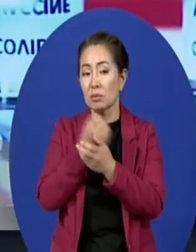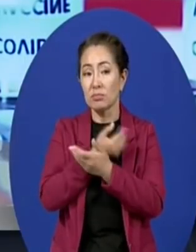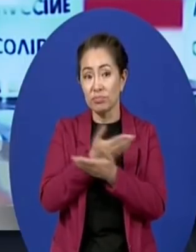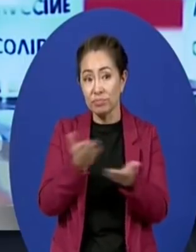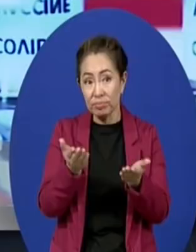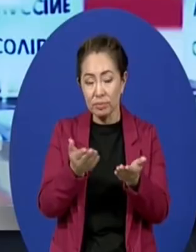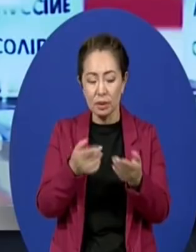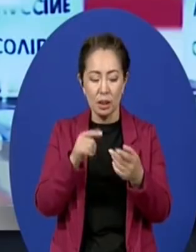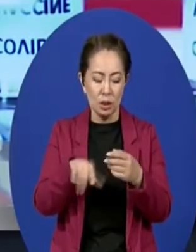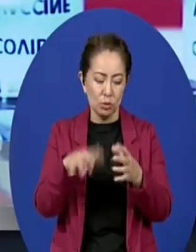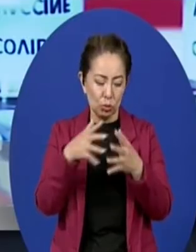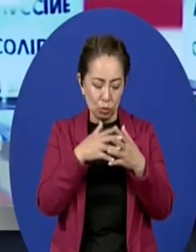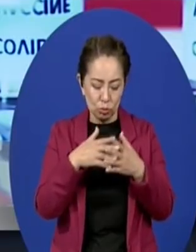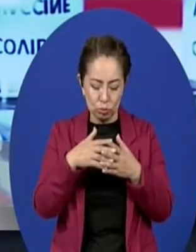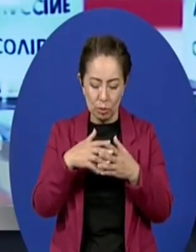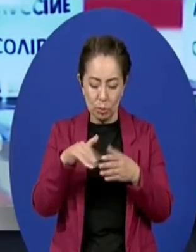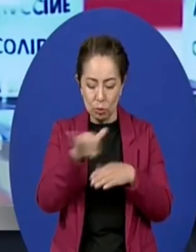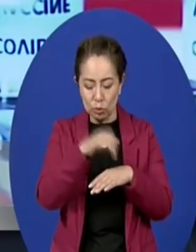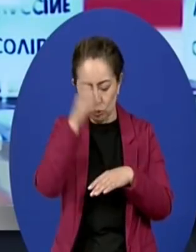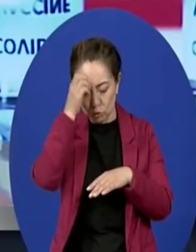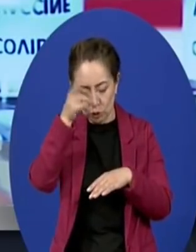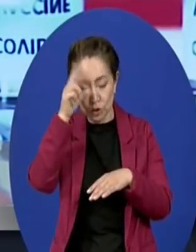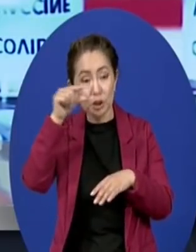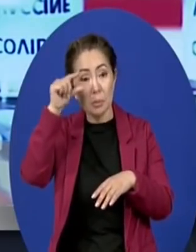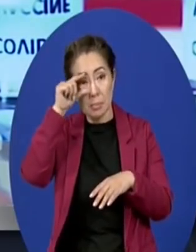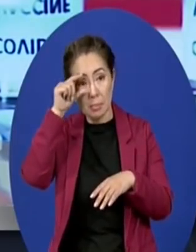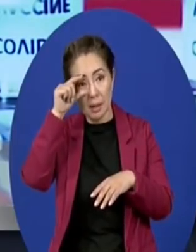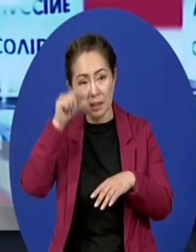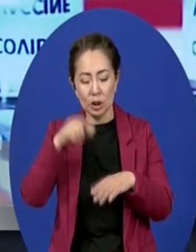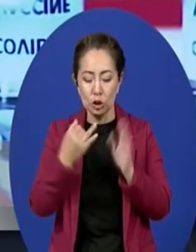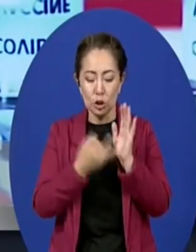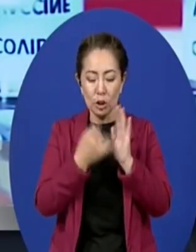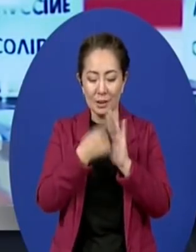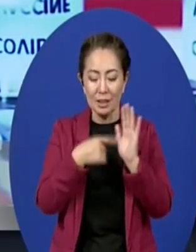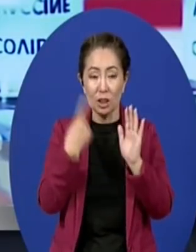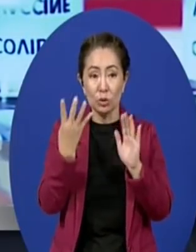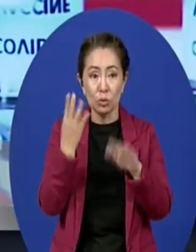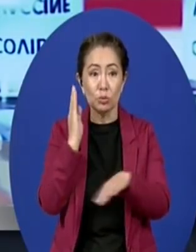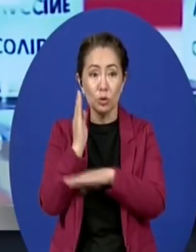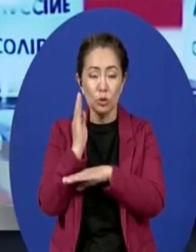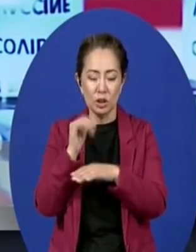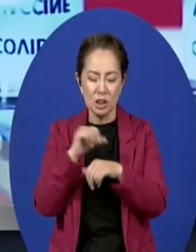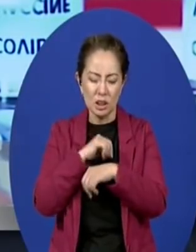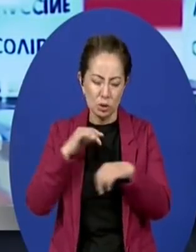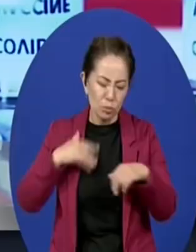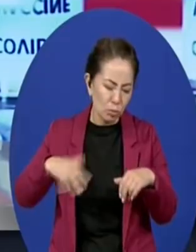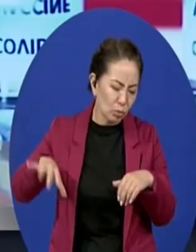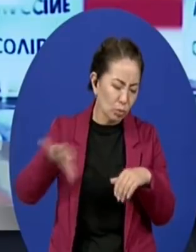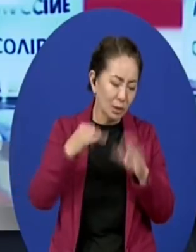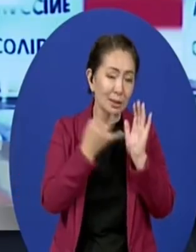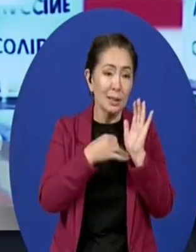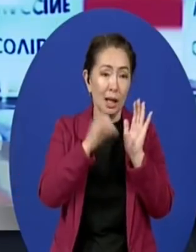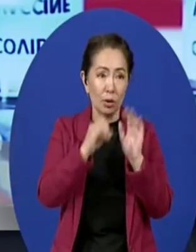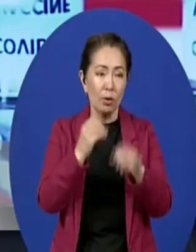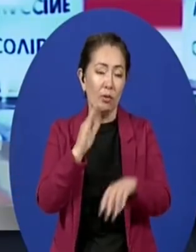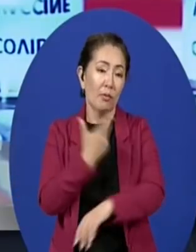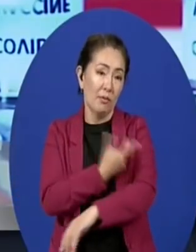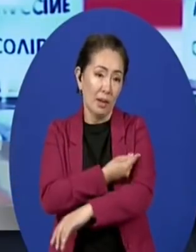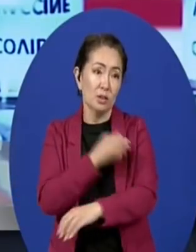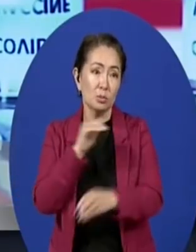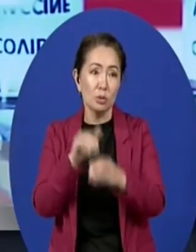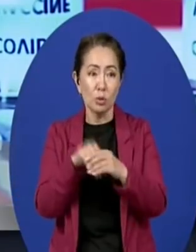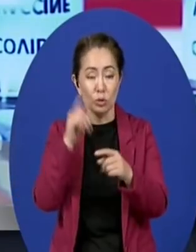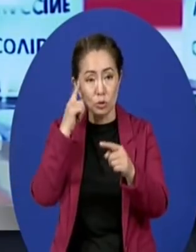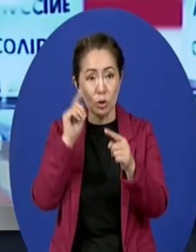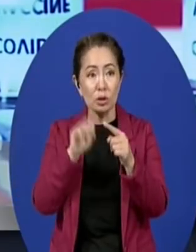байна. Тус улсын ерөнхийлөгч Жозеф Байдны засгсэргаа 7-р сарын 4 гэхэд иргэдийнхээ 70% вакцин зуулсан байх зорилтыг